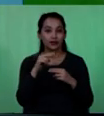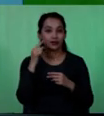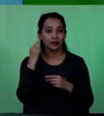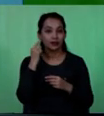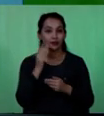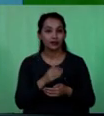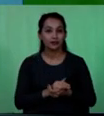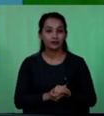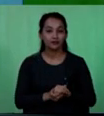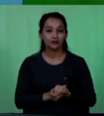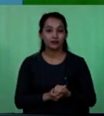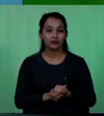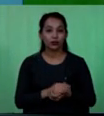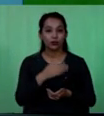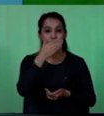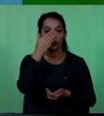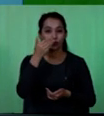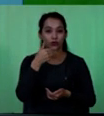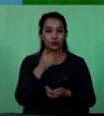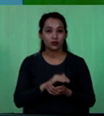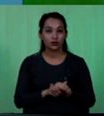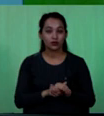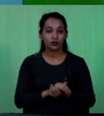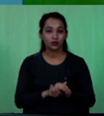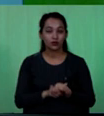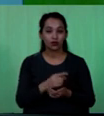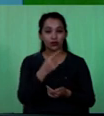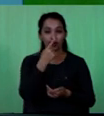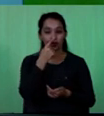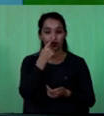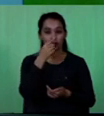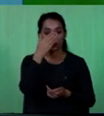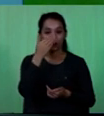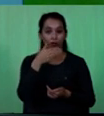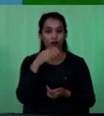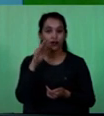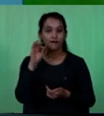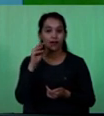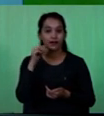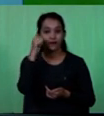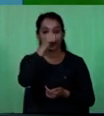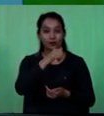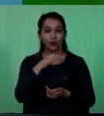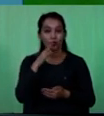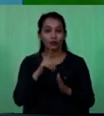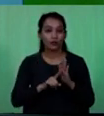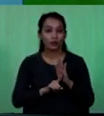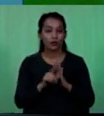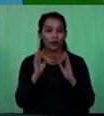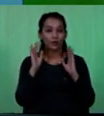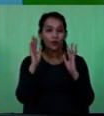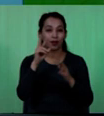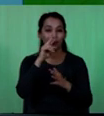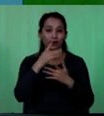tinglaymiz. Yozda. Yaqinda yoz fasli boshlanadi. Bog'larda